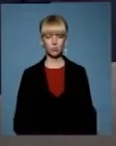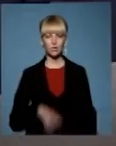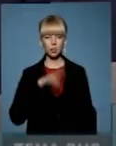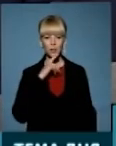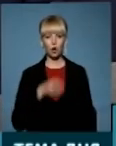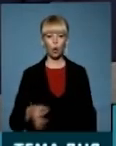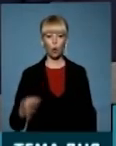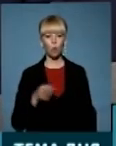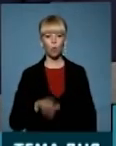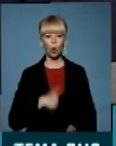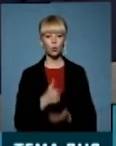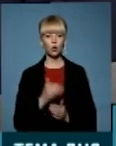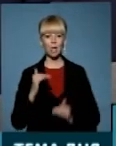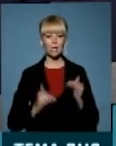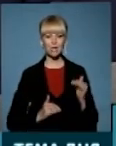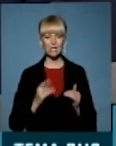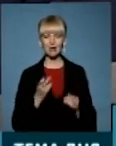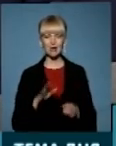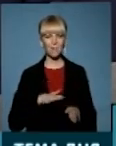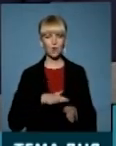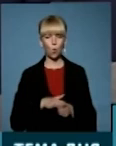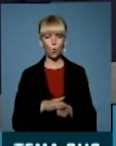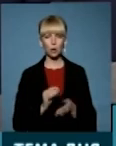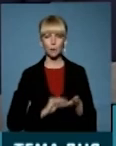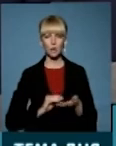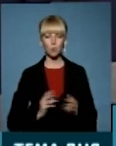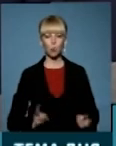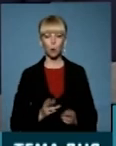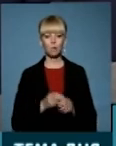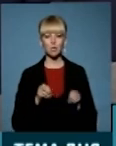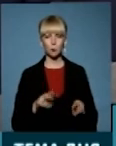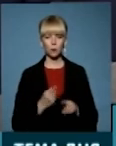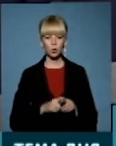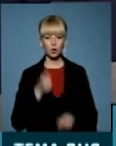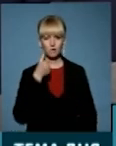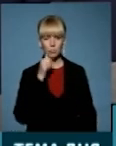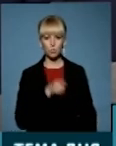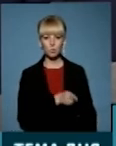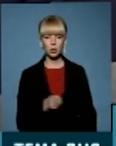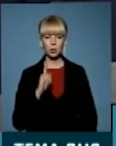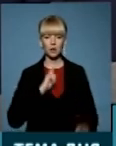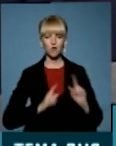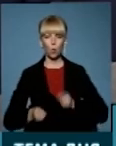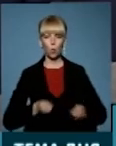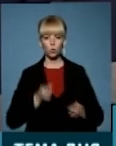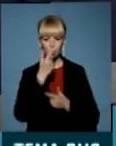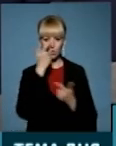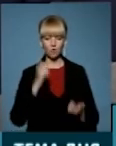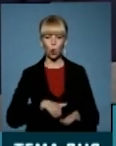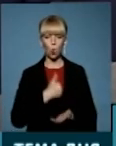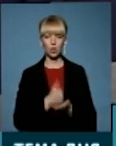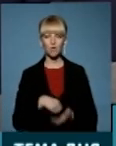Чернівецька область очолює рейтинг з невиконання приписів пожежної безпеки. Про це вчора під час засідання уряду повідомив